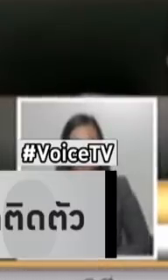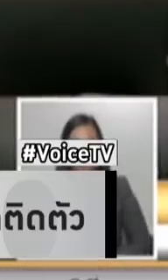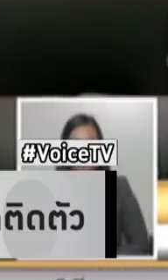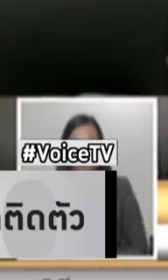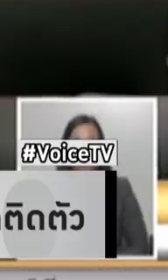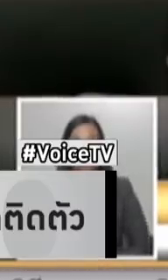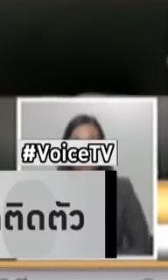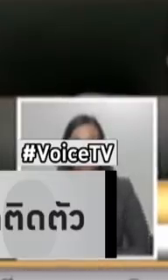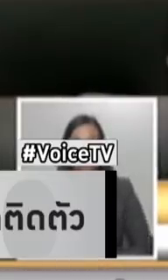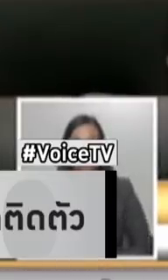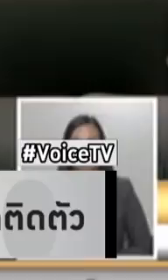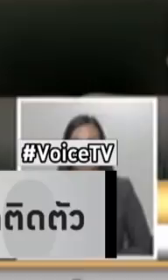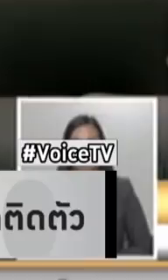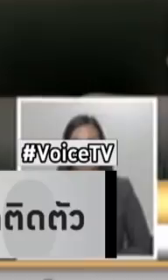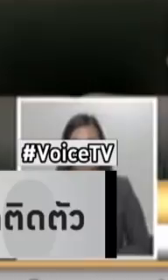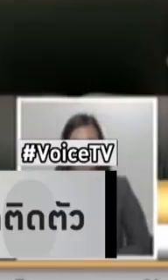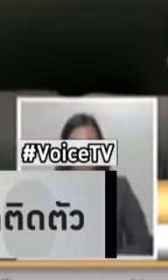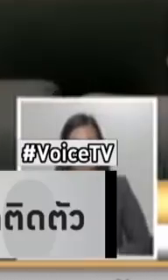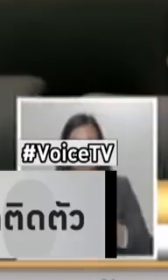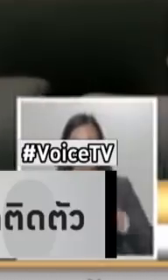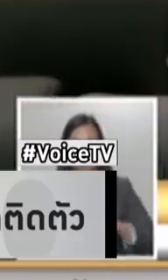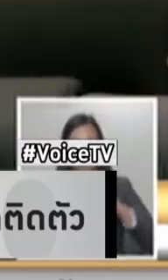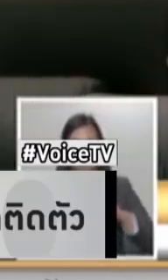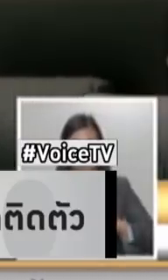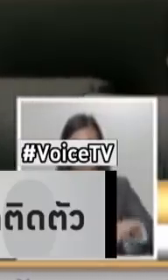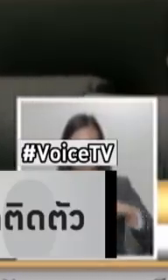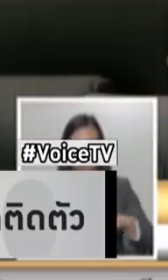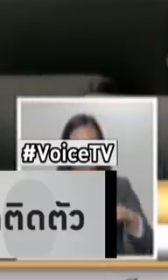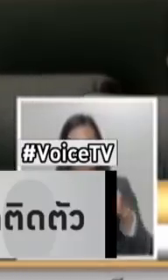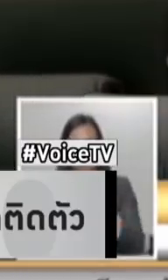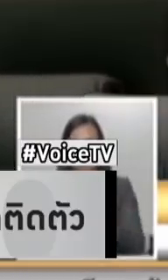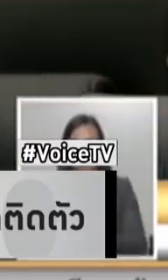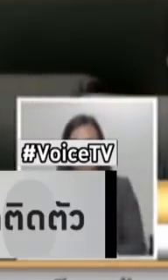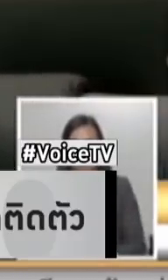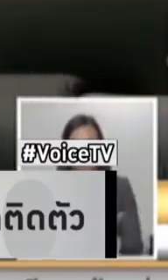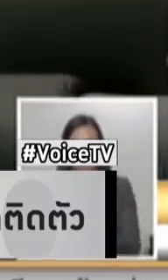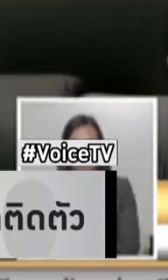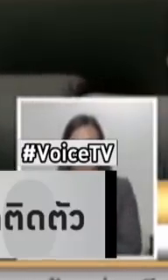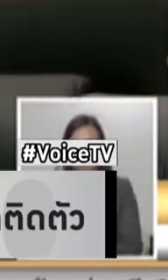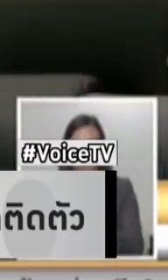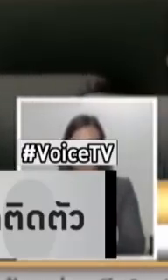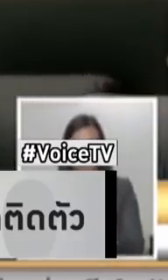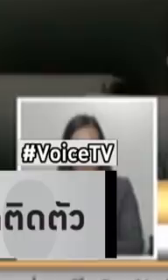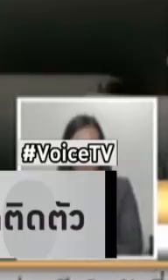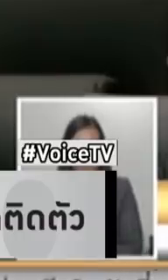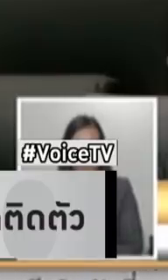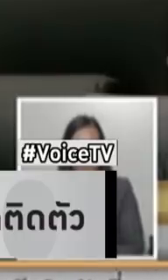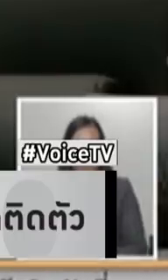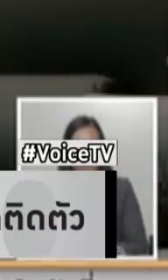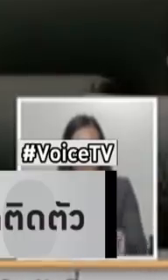พูดอีกเรื่องคือเป็นเรื่องเฉพาะตัวของคุณธรรมนัสให้คุณธรรมนัสตอบเองนะแต่จริงๆมันไม่ใช่เรื่องเฉพาะตัวเป็นเรื่องความรับผิดชอบของรัฐบาลด้วย ใ